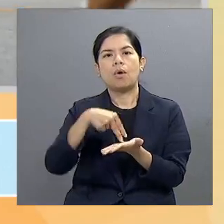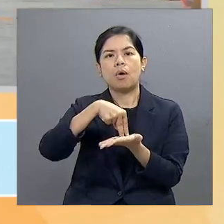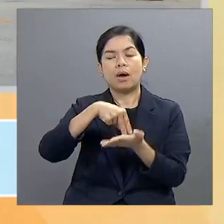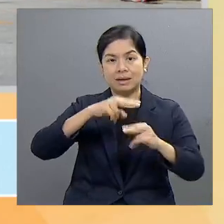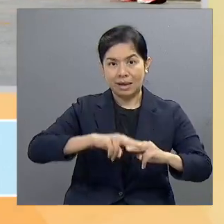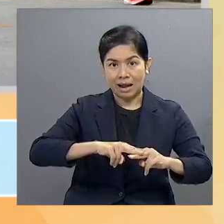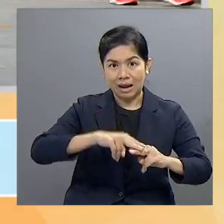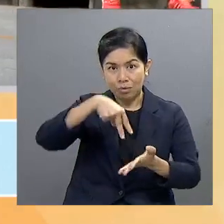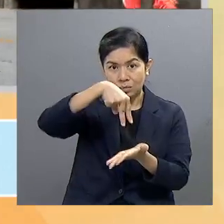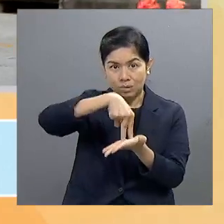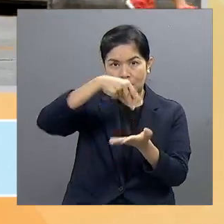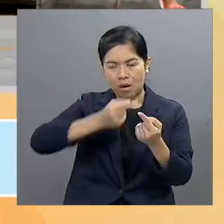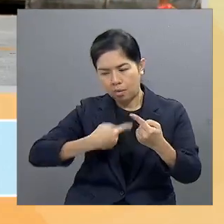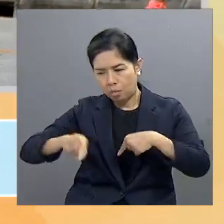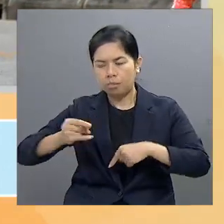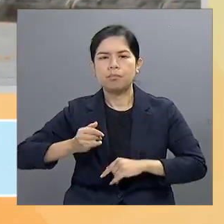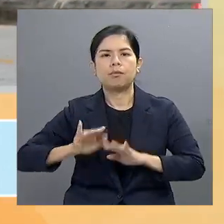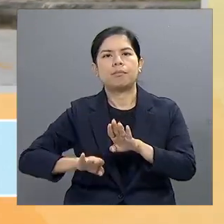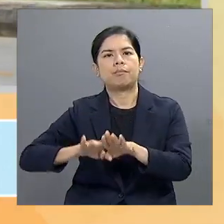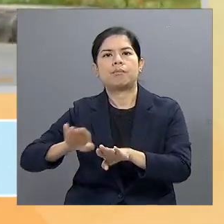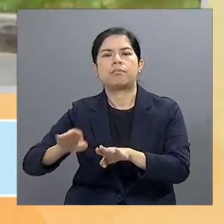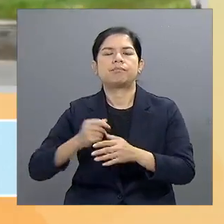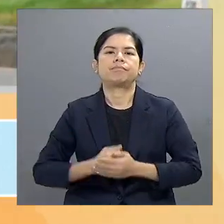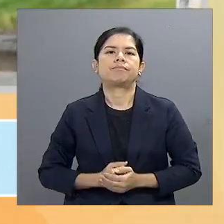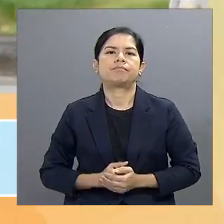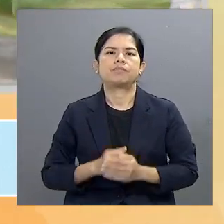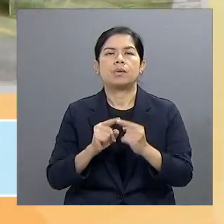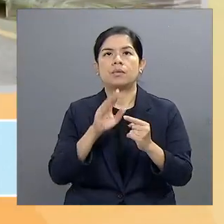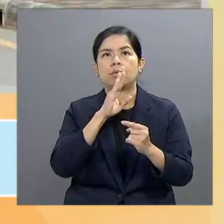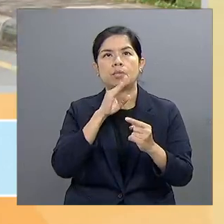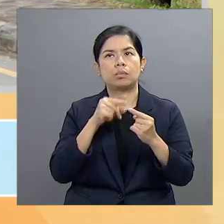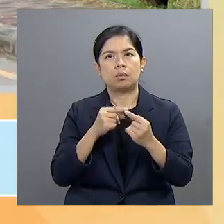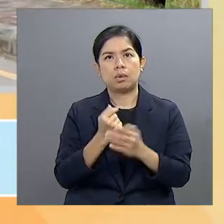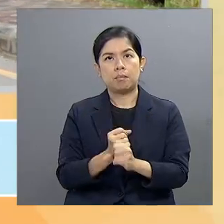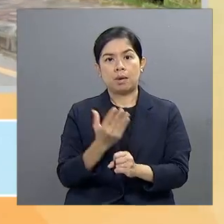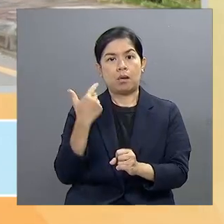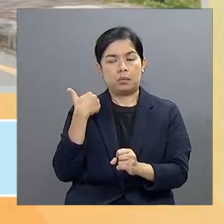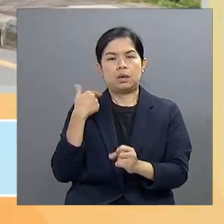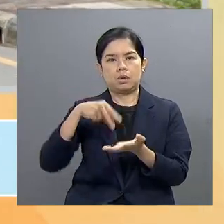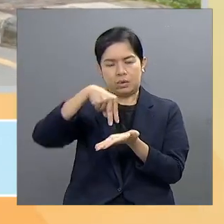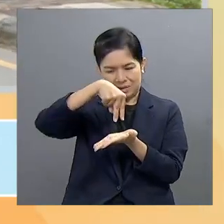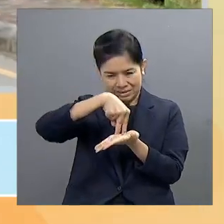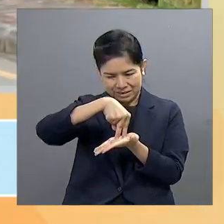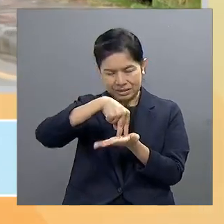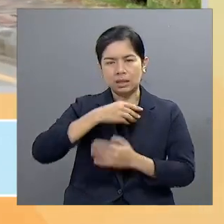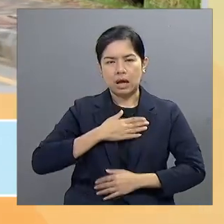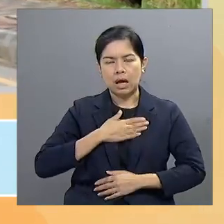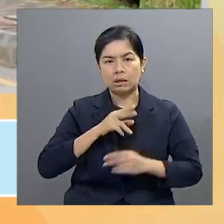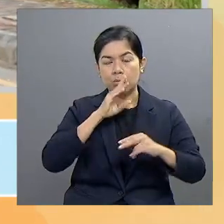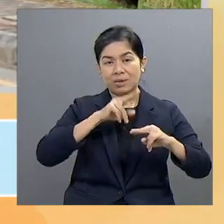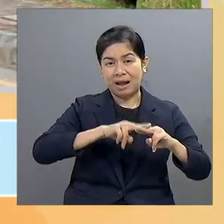ได้ครับแต่ถ้าหมดทางเลือกจริงๆคือบอกว่ากลัวจริงๆก็คือใช้การยืนครับผมแต่การยืนอาจจะได้ประโยชน์ไม่เท่ากับการเดินนะครับ